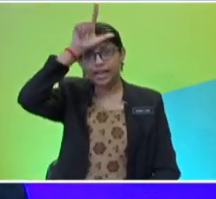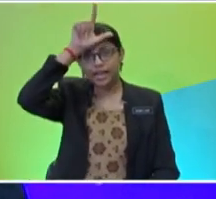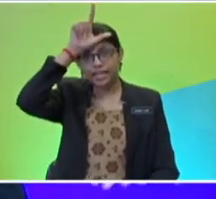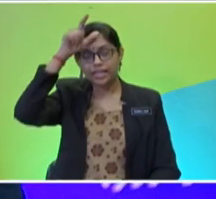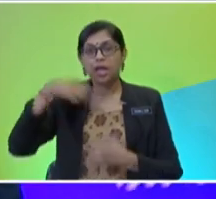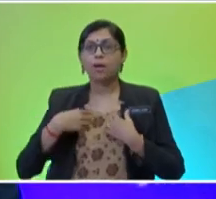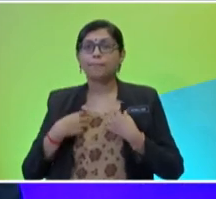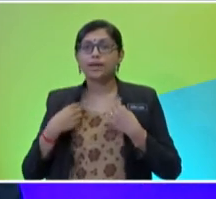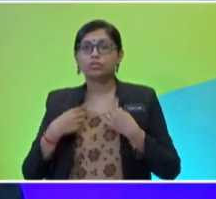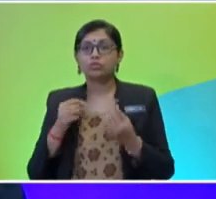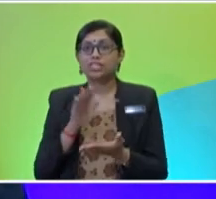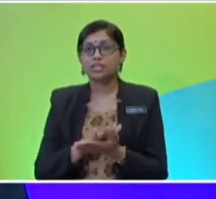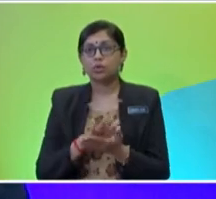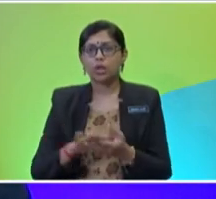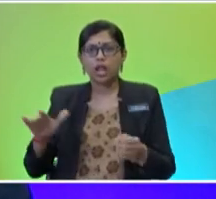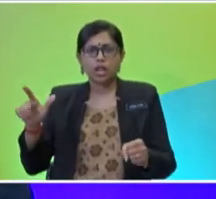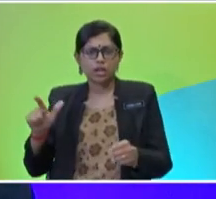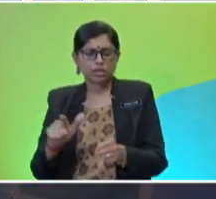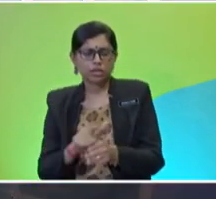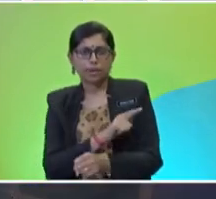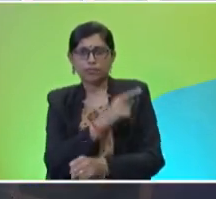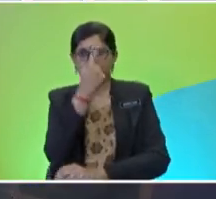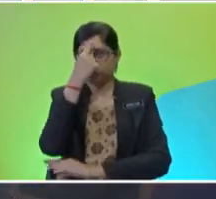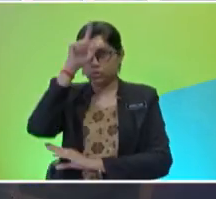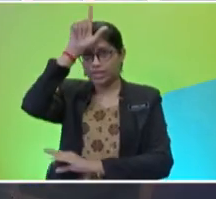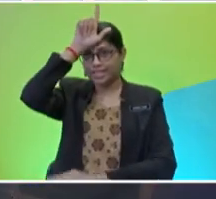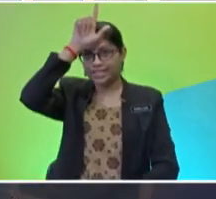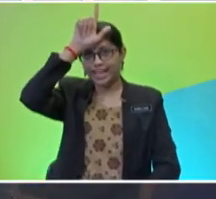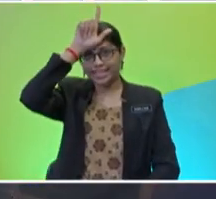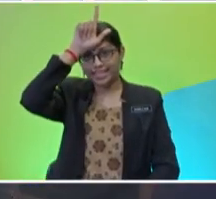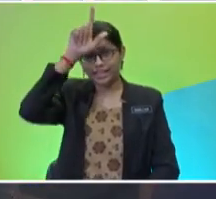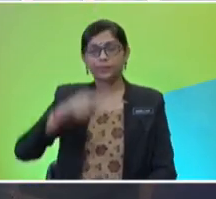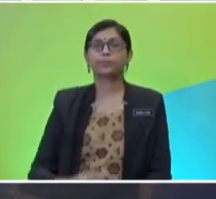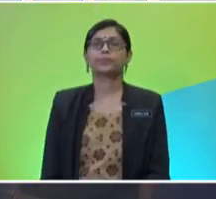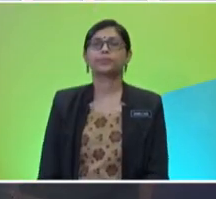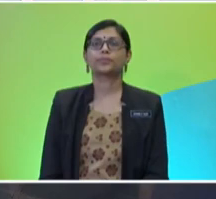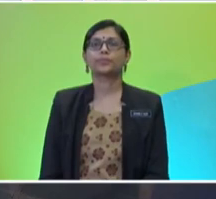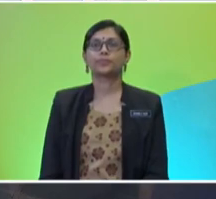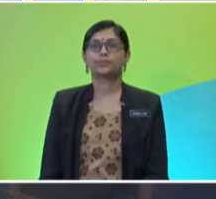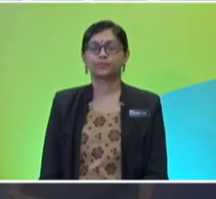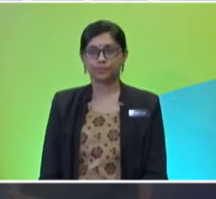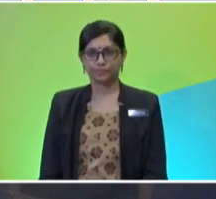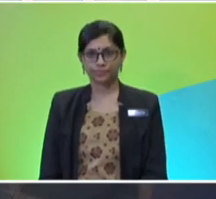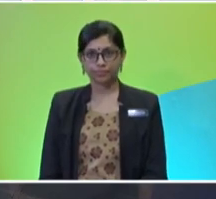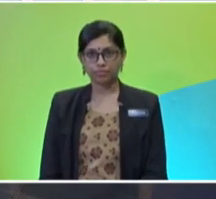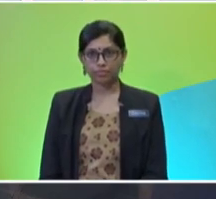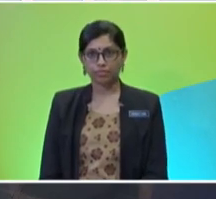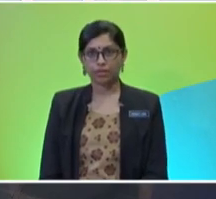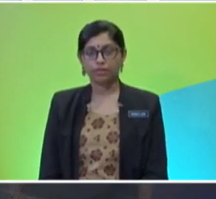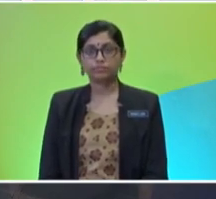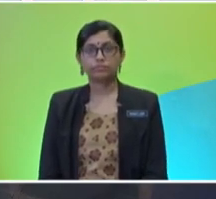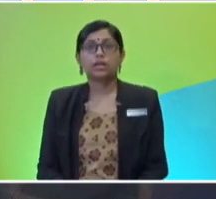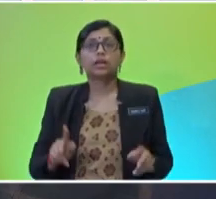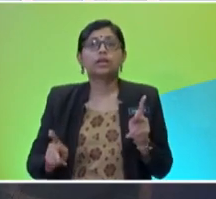sekolah. Okey. Okey, seterusnya ini untuk pakaian seragam lelaki. Kita tengok